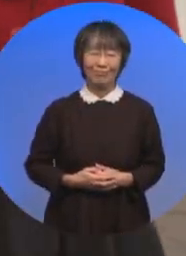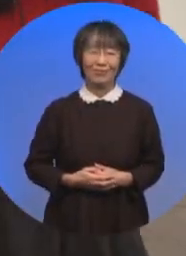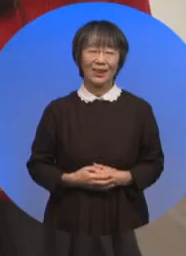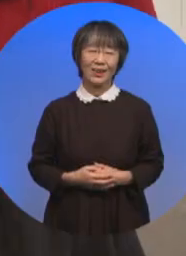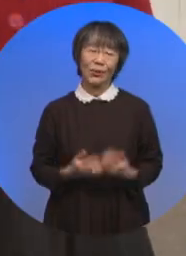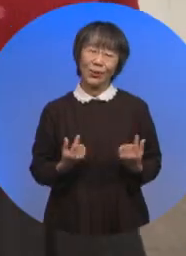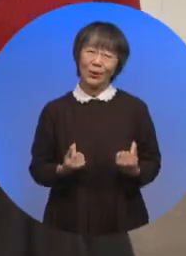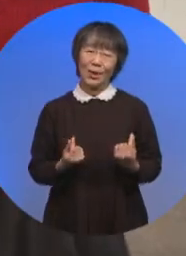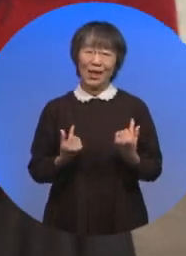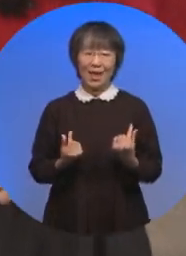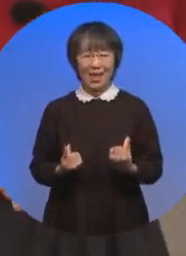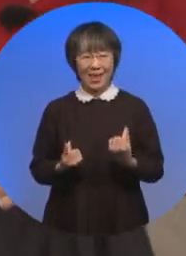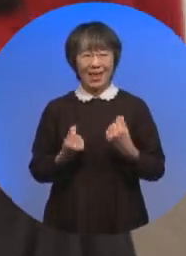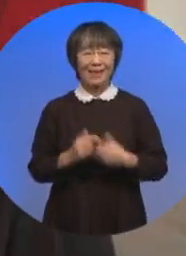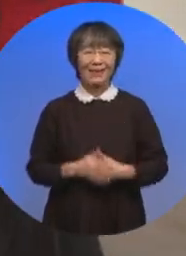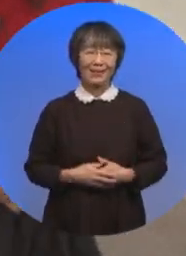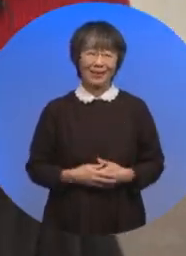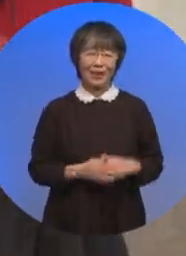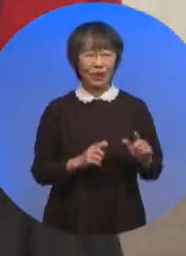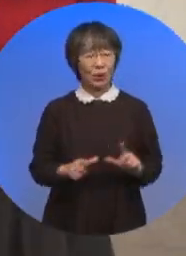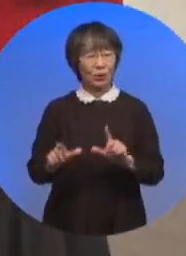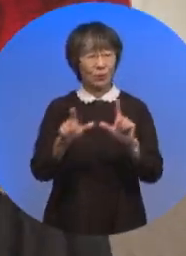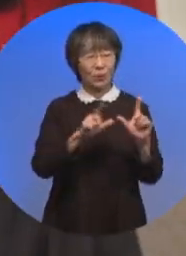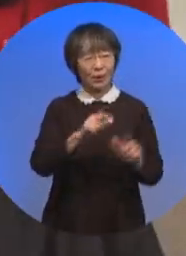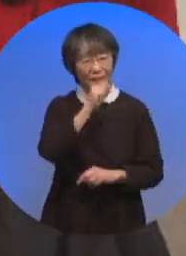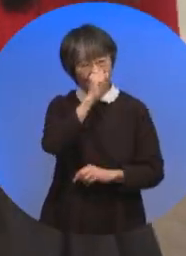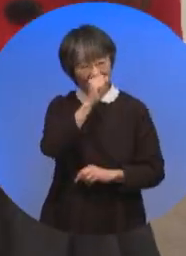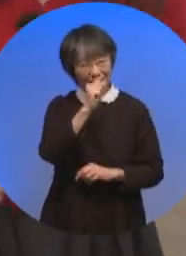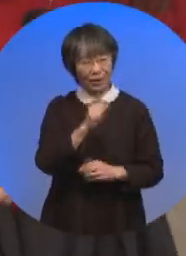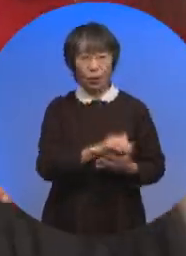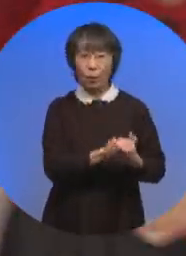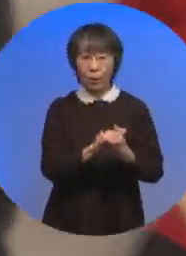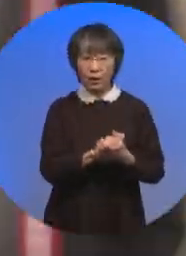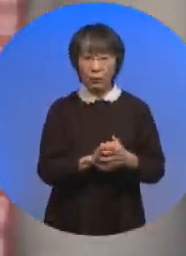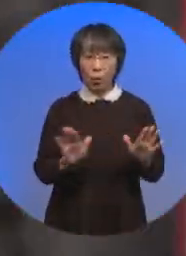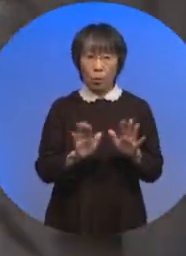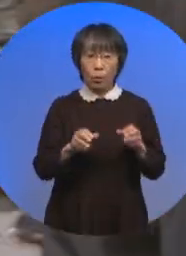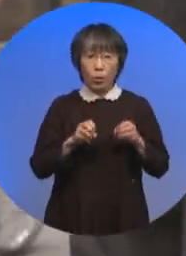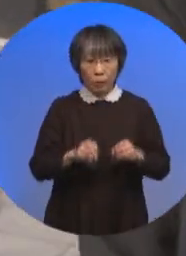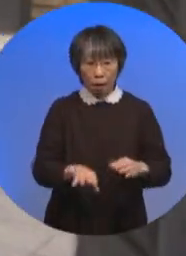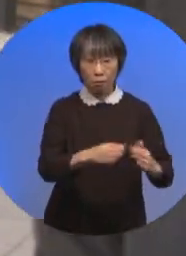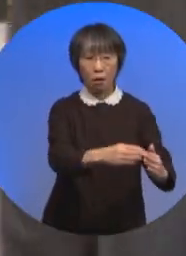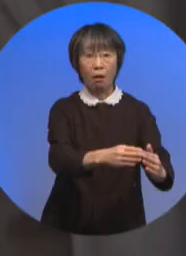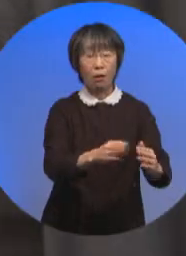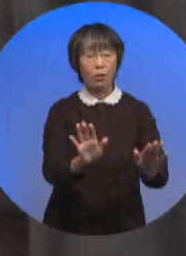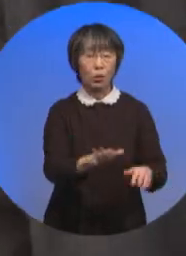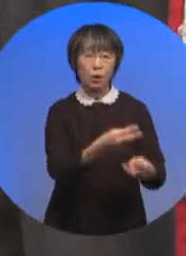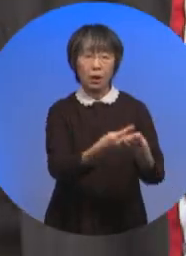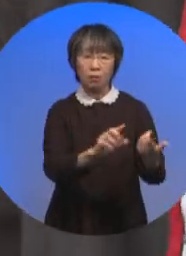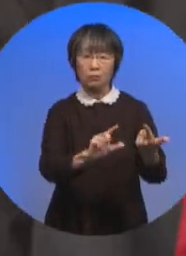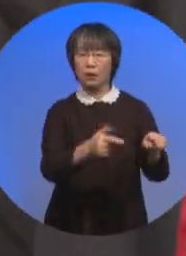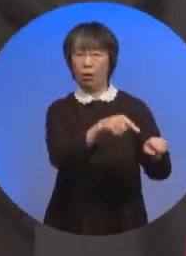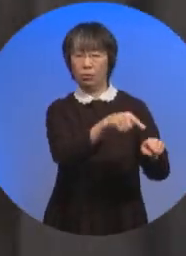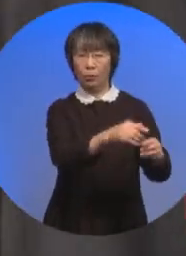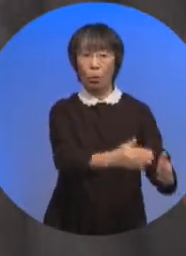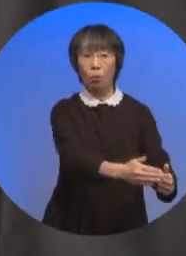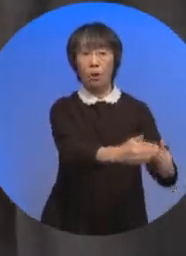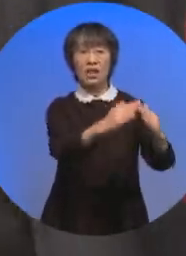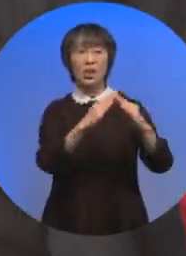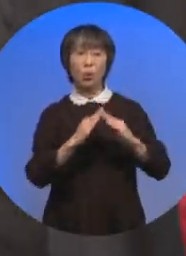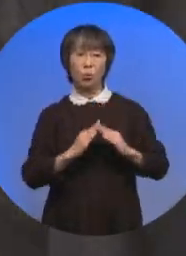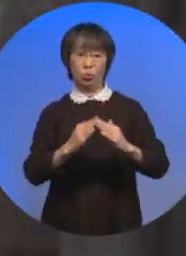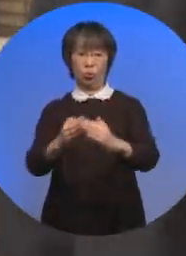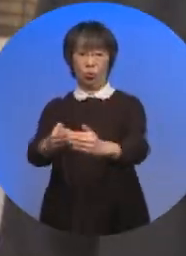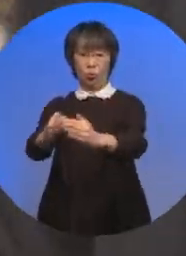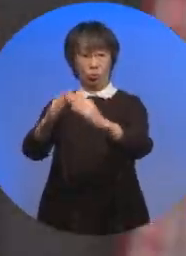はちょうどええ街やなって思います。 確かにそうやね。 友達も子供が生まれてから吹田出身じゃないのに吹田に引っ越してきたっていう子結